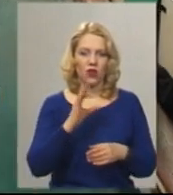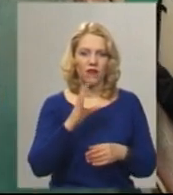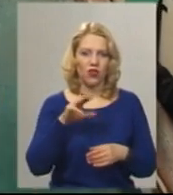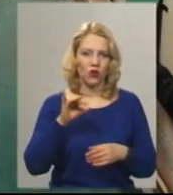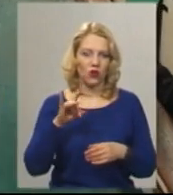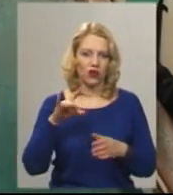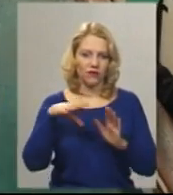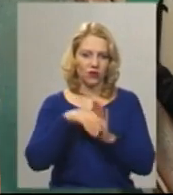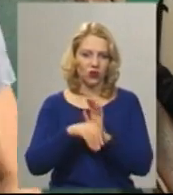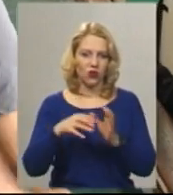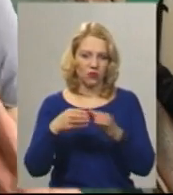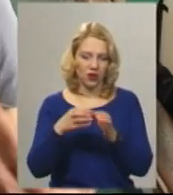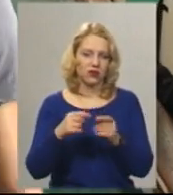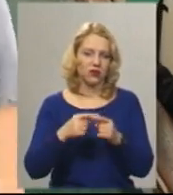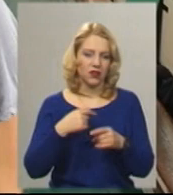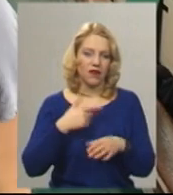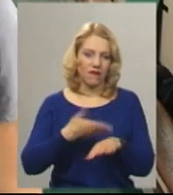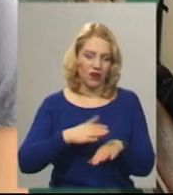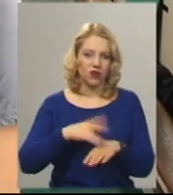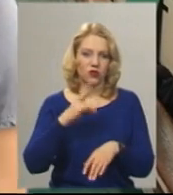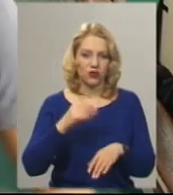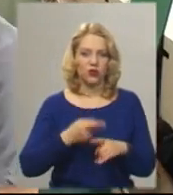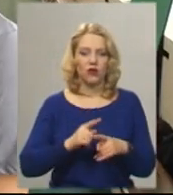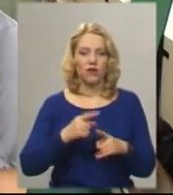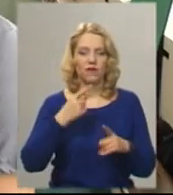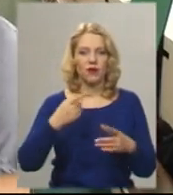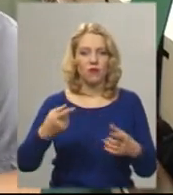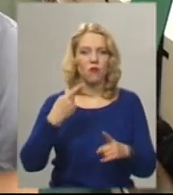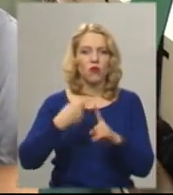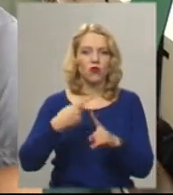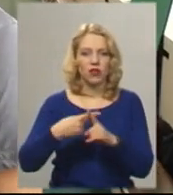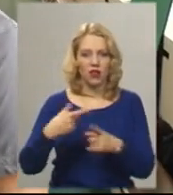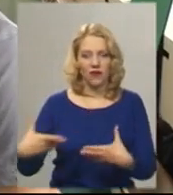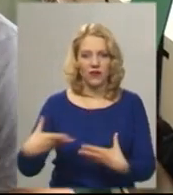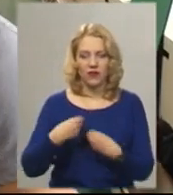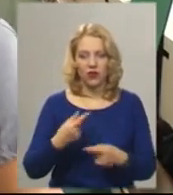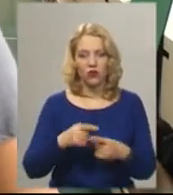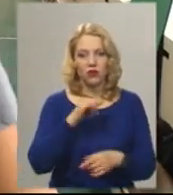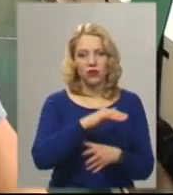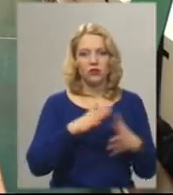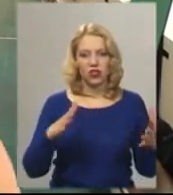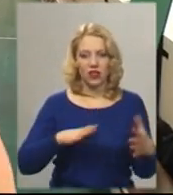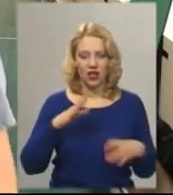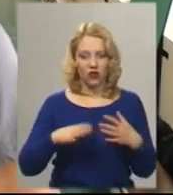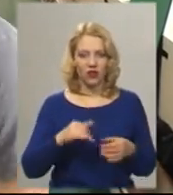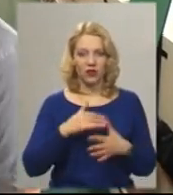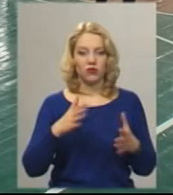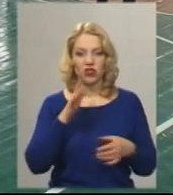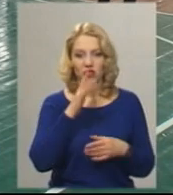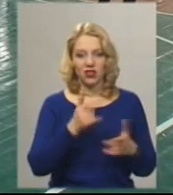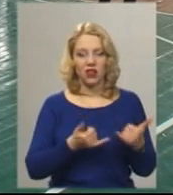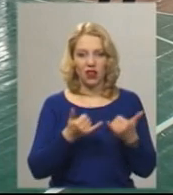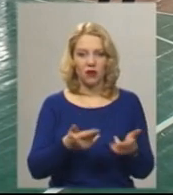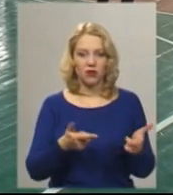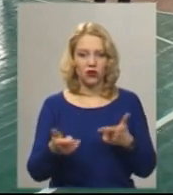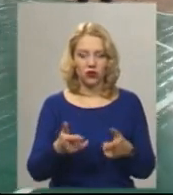але в цілому від гри враження позитивні. У них більше, напевно, тренувань було, ніж у нас, і більше часу на підготовку.